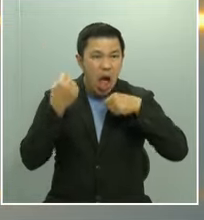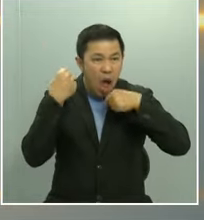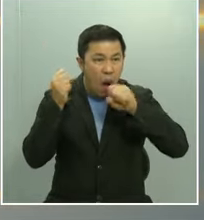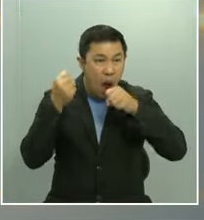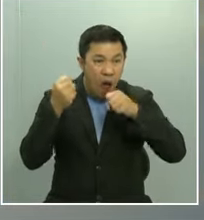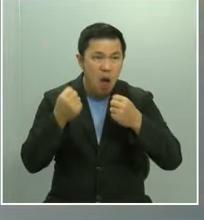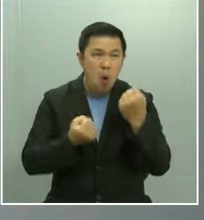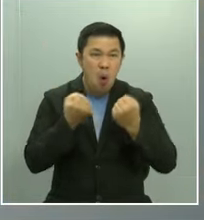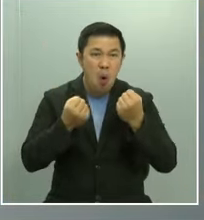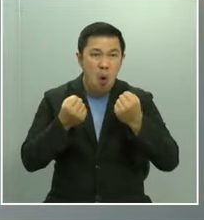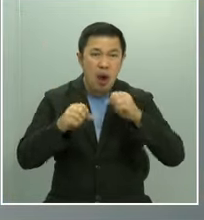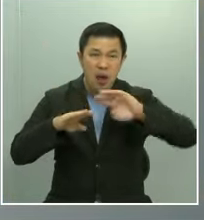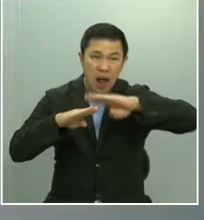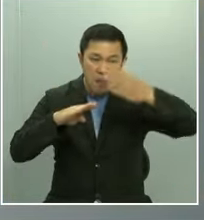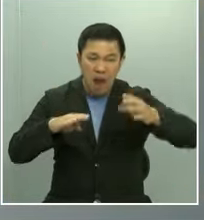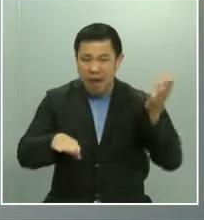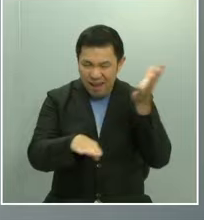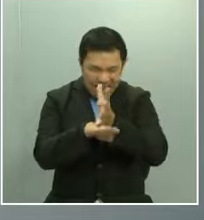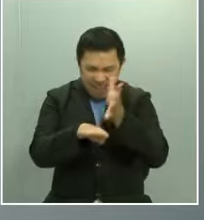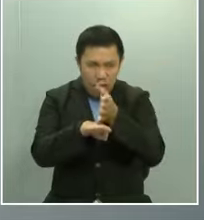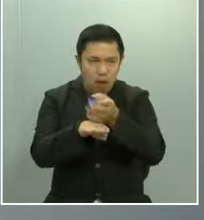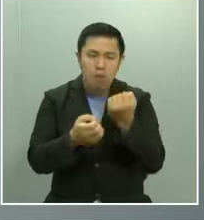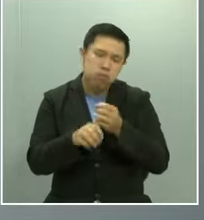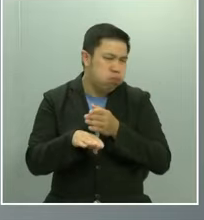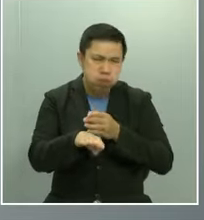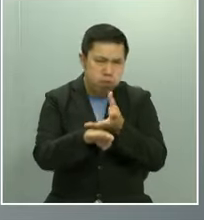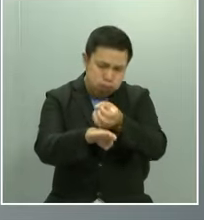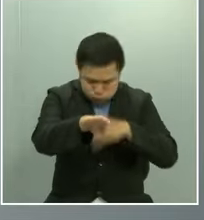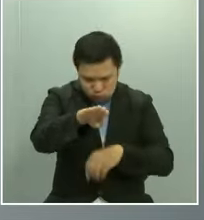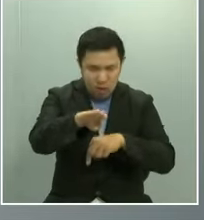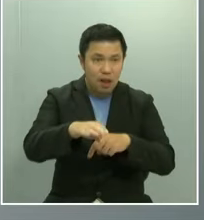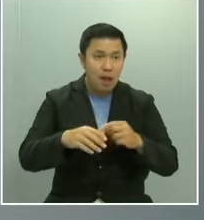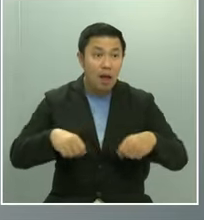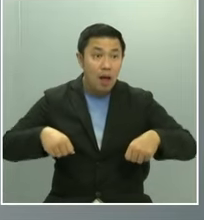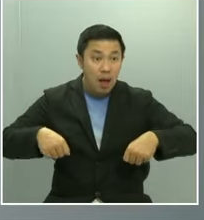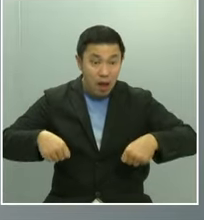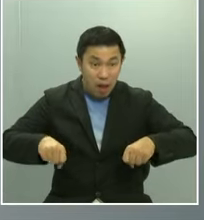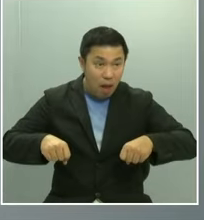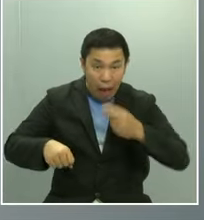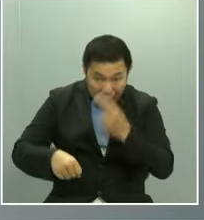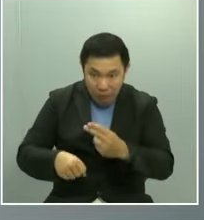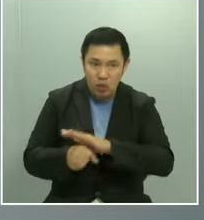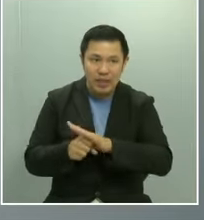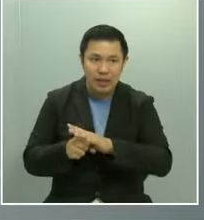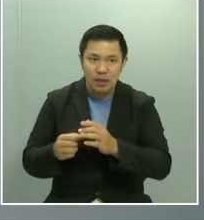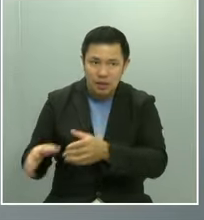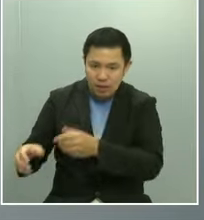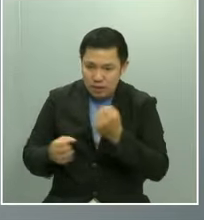ต้นอ้อยที่รถกระบะทำร่วงเอาไว้นะคะแล้วเด็กช่างกลุ่มนี้ขี่มอเตอร์ไซค์ผ่านมาพอดีค่ะก็เลยช่วยกันเก็บ